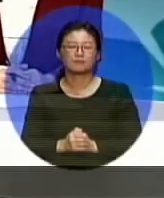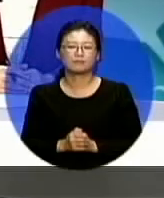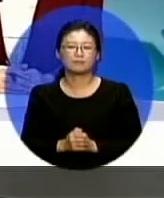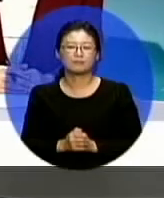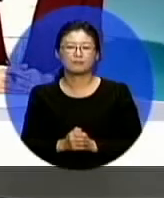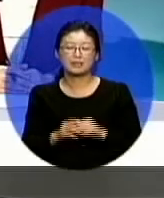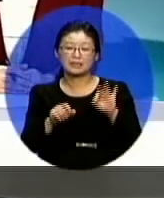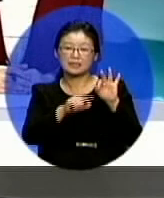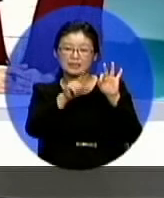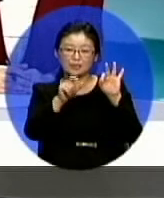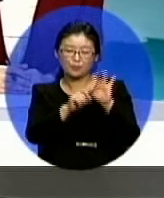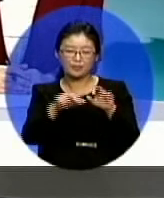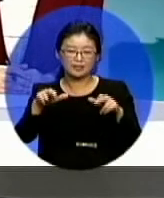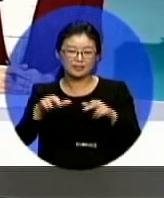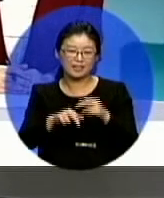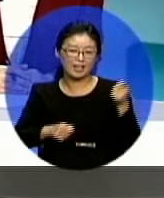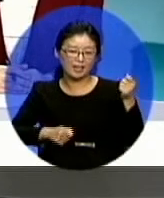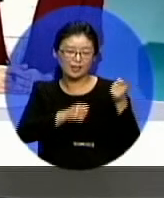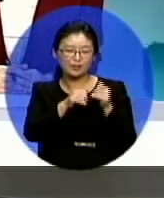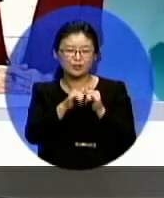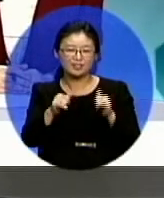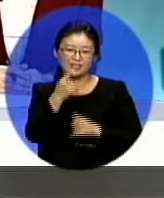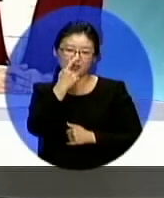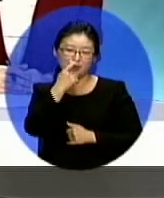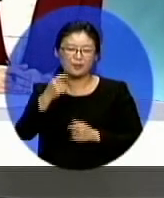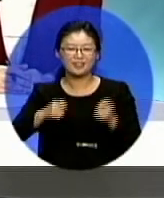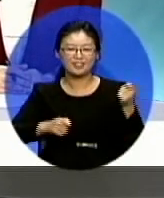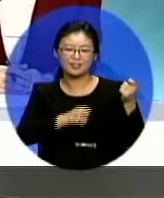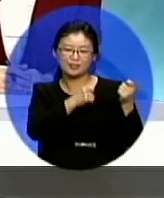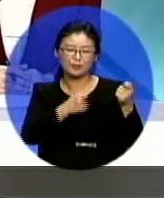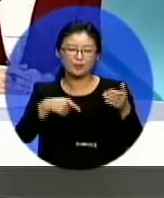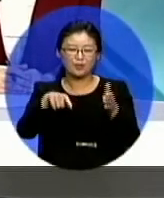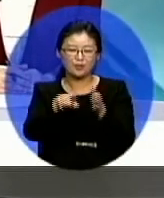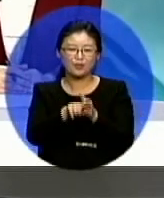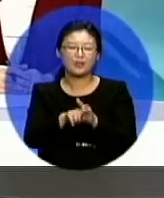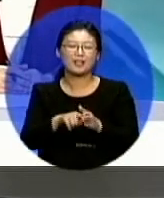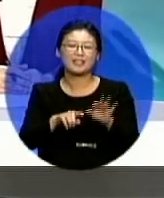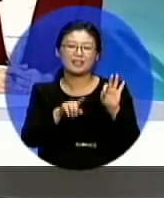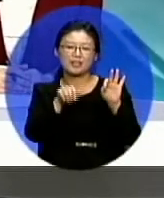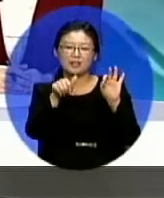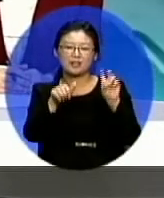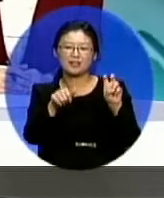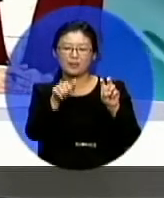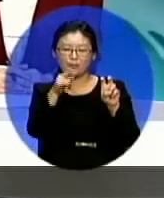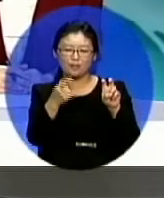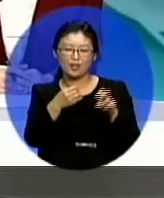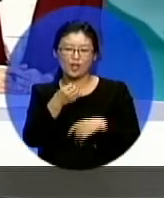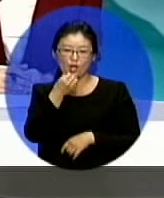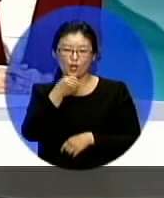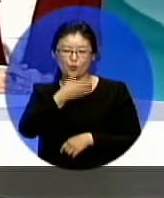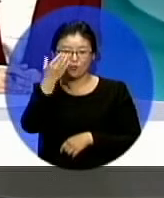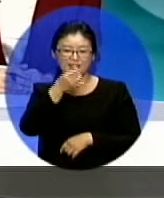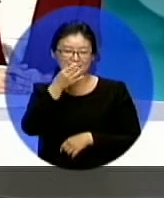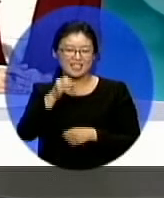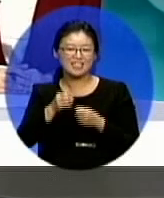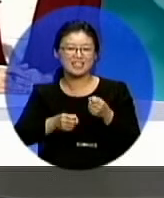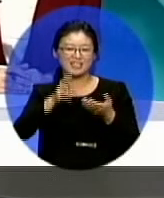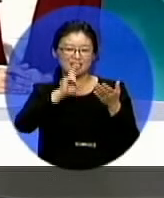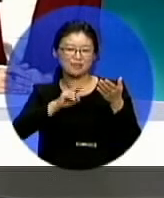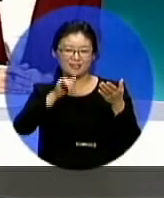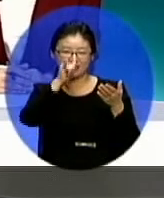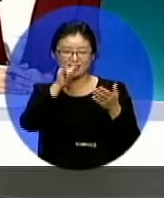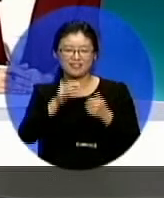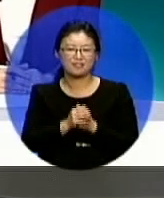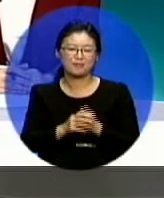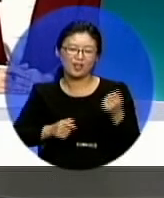기파관은 10월에 장애 연주가들이 멋진 공연을 펼치기 위한 자리로 제20회 꿈씨 음악회가 열렸습니다. 이날 무대는